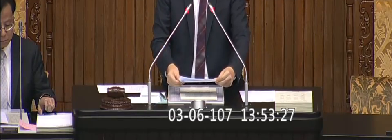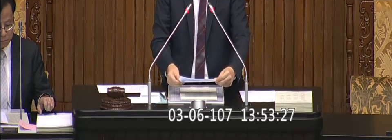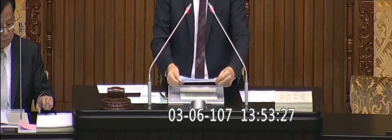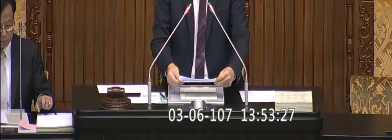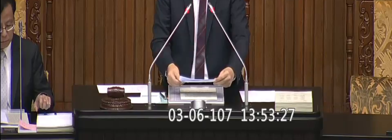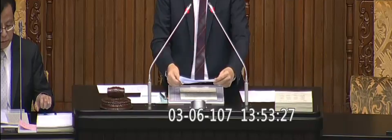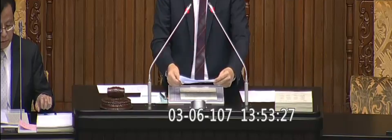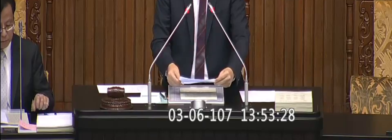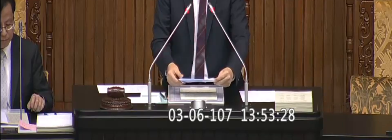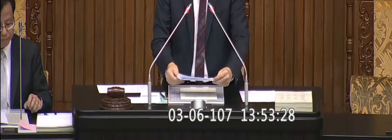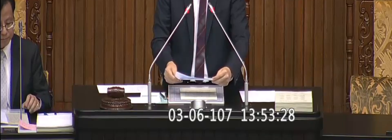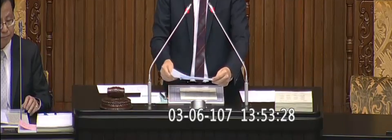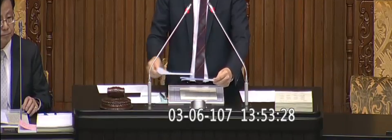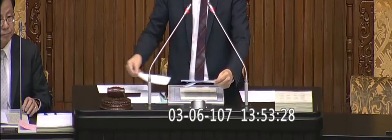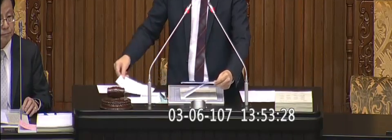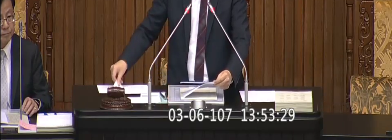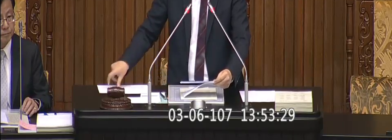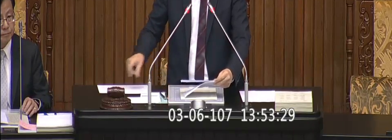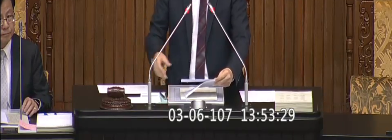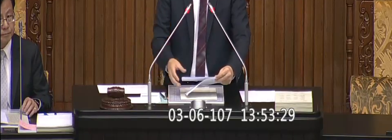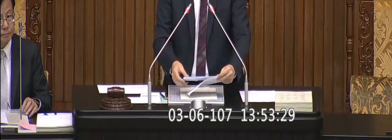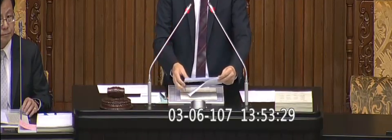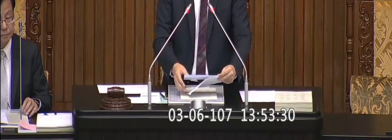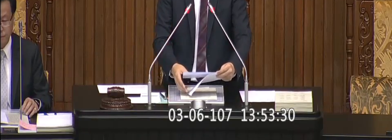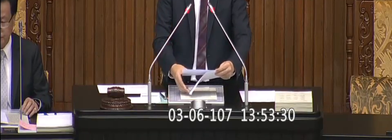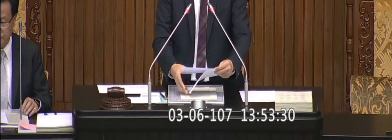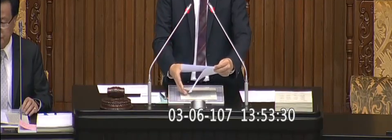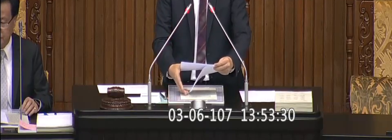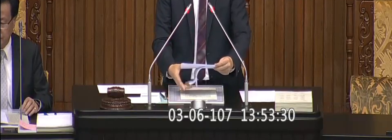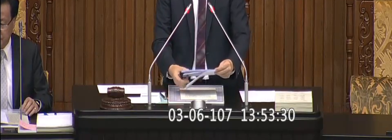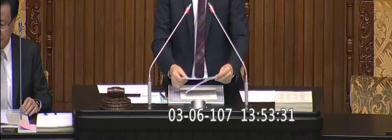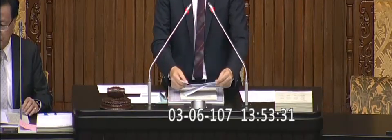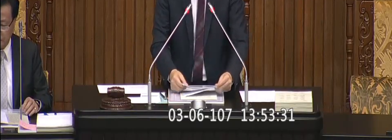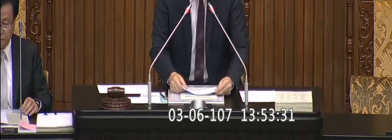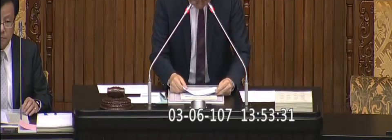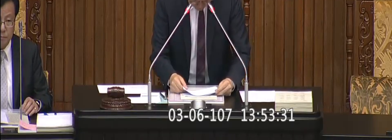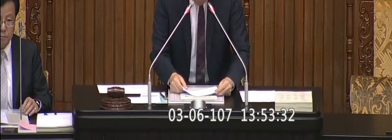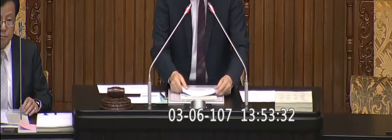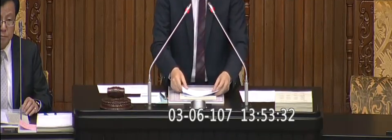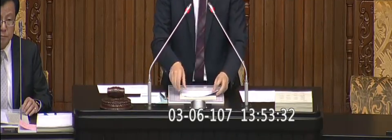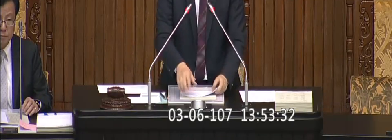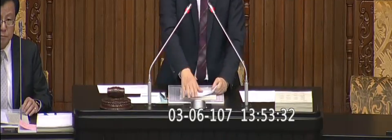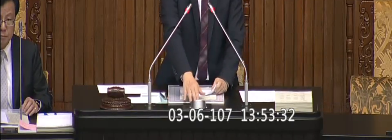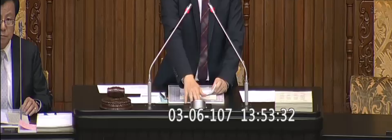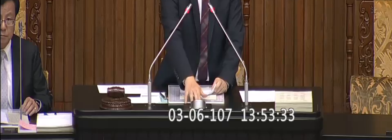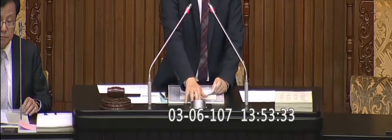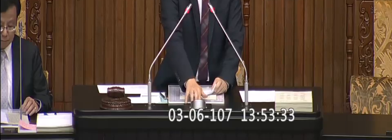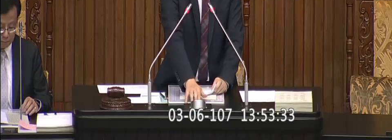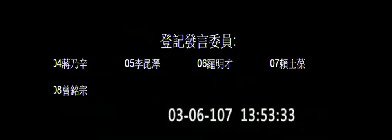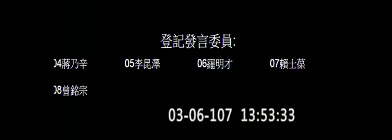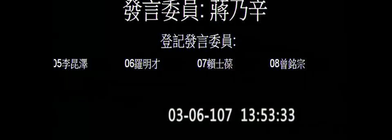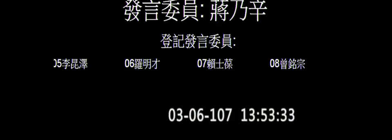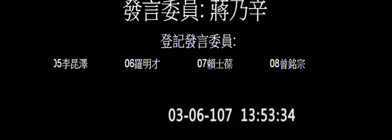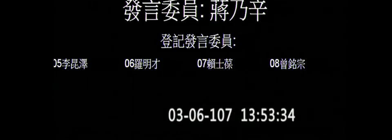吴志扬委员，吴志扬委员不在，本案暂不予处理。接着请蒋乃馨委员。